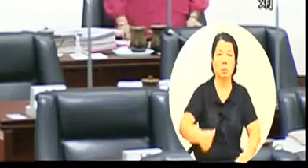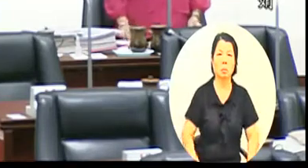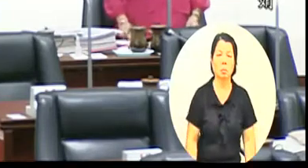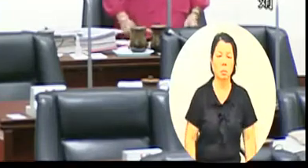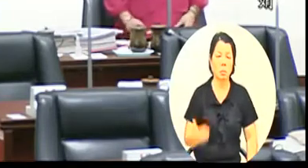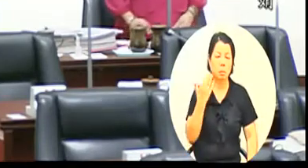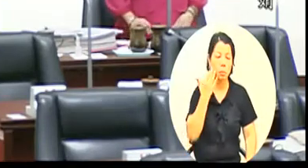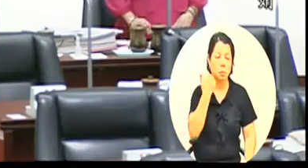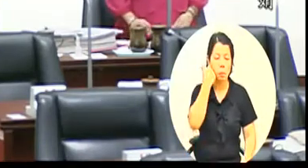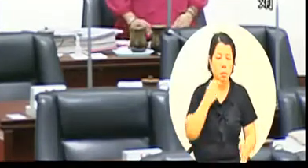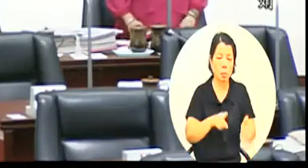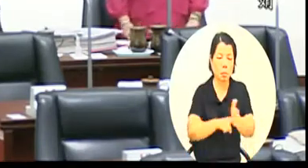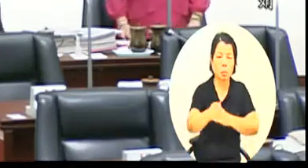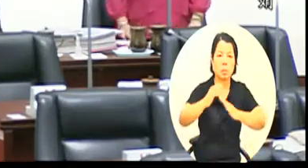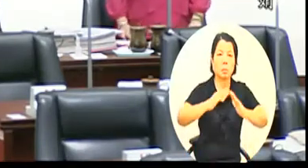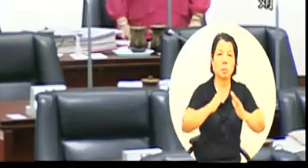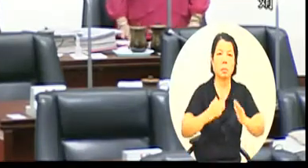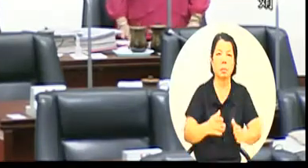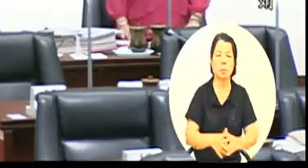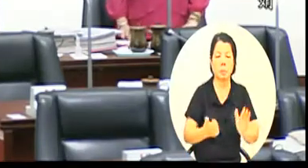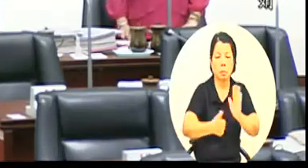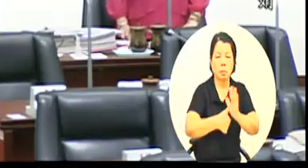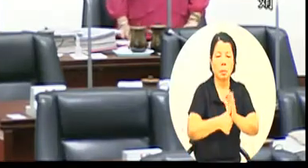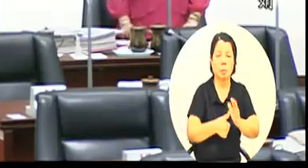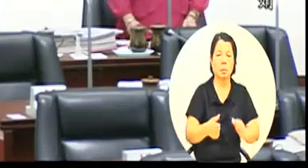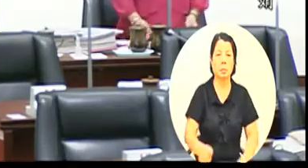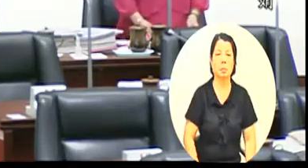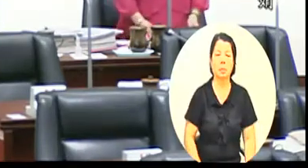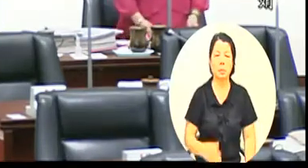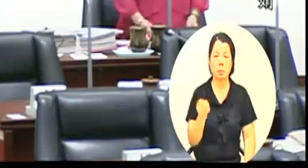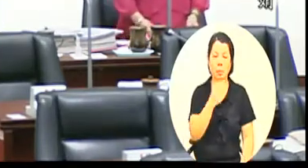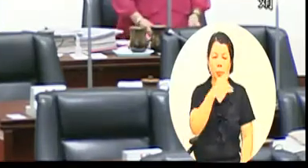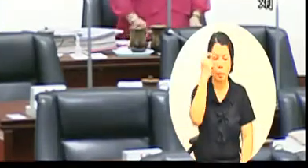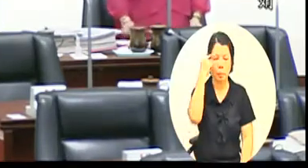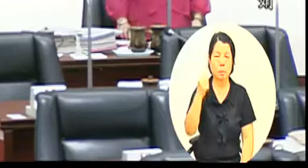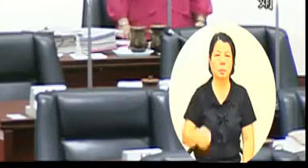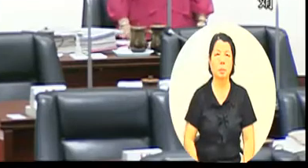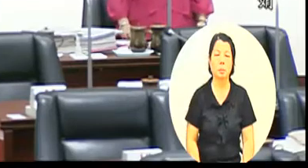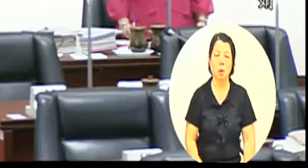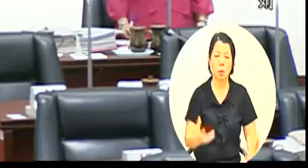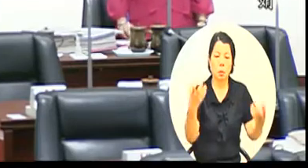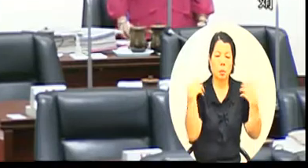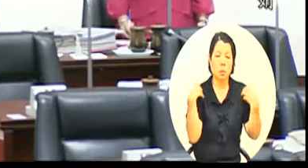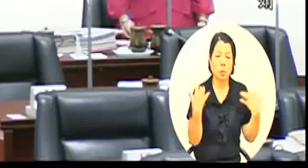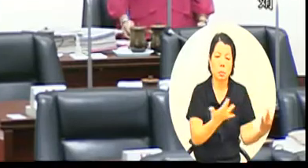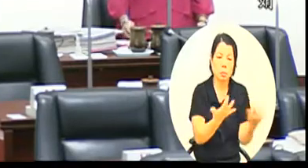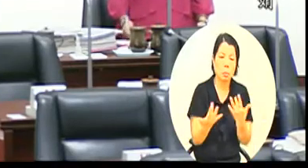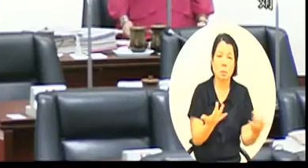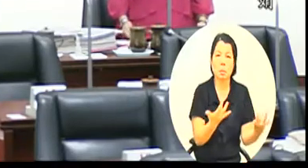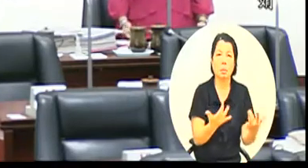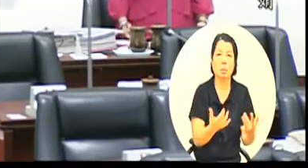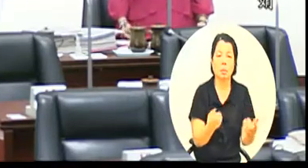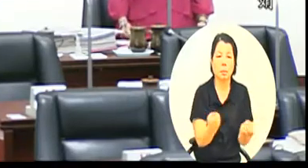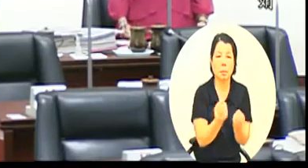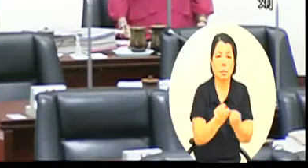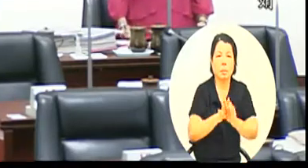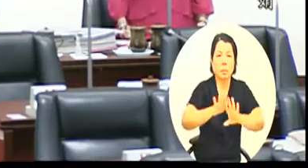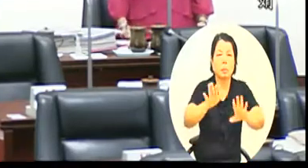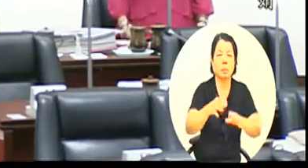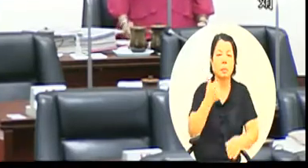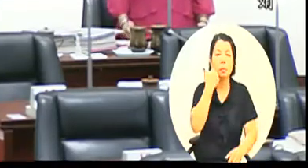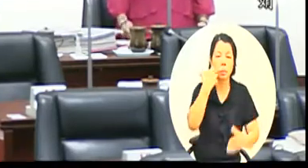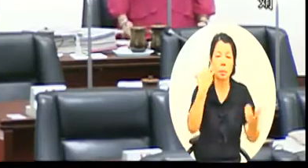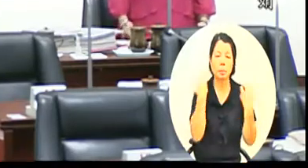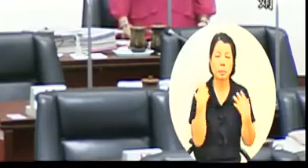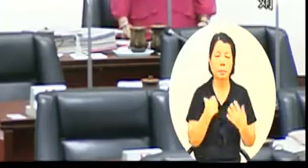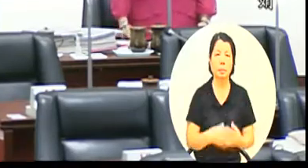家，有几个好了，讲名字比较不礼貌啦，有几个是负责我们产业发展的？我请副长，有